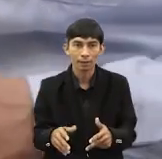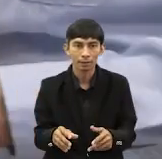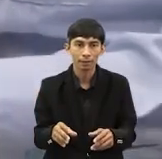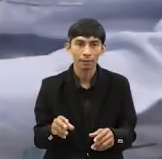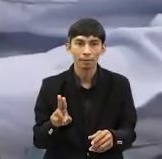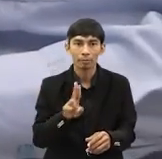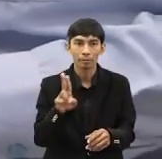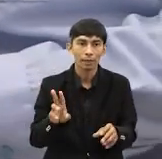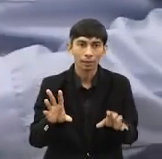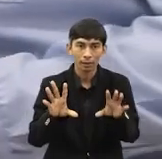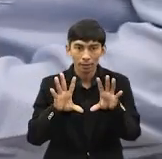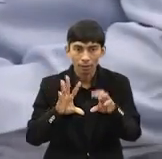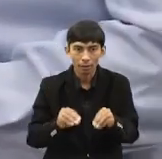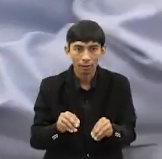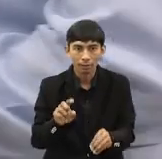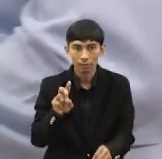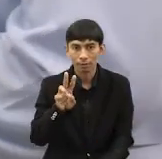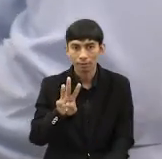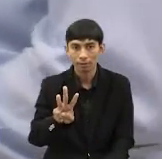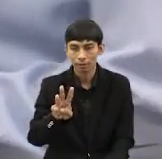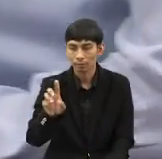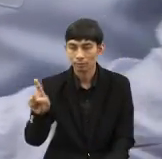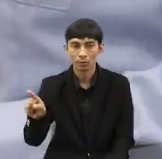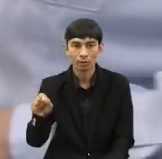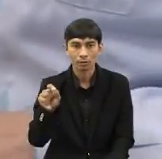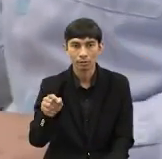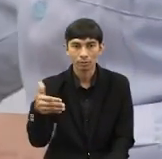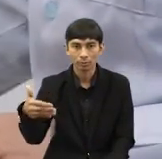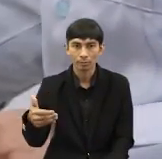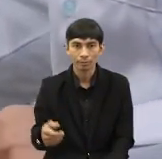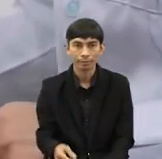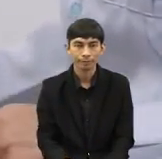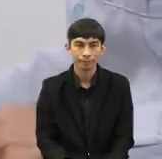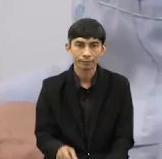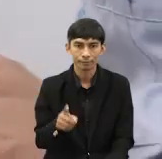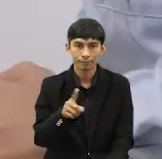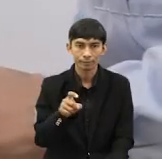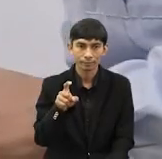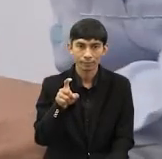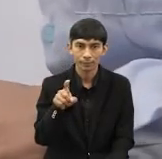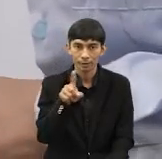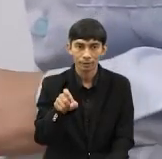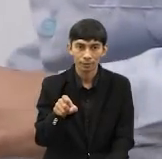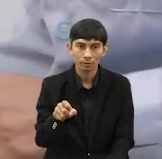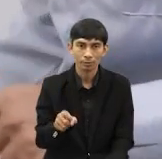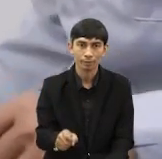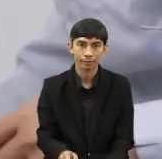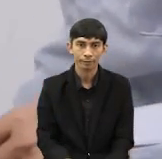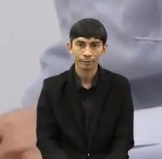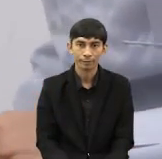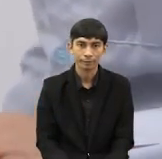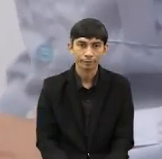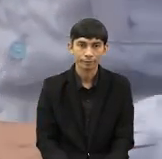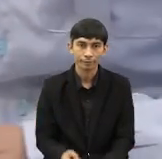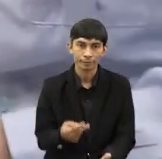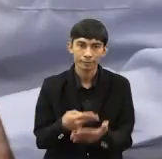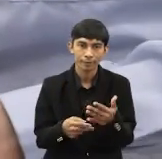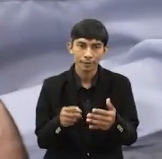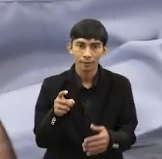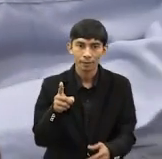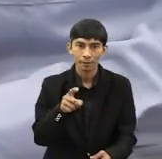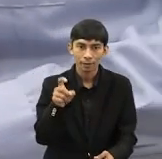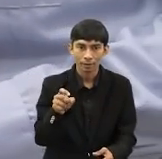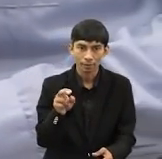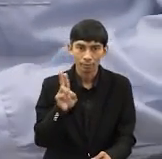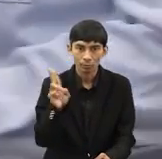chết bầm buồn cho sầm nùa chia bầm màn vị thị ở vậy ta phù xóm nữ sò chẳng biết tha nữ sò ta thưa lệ ấy